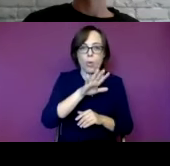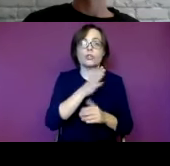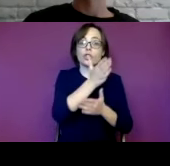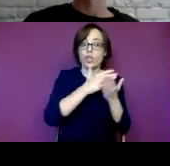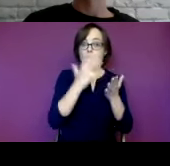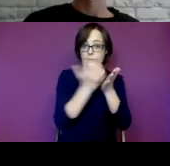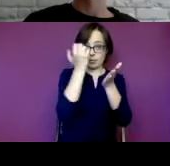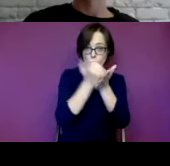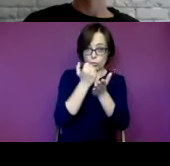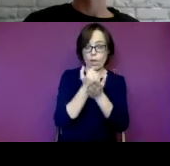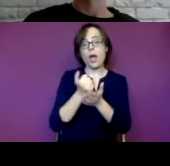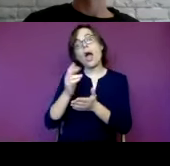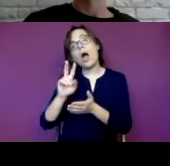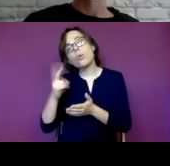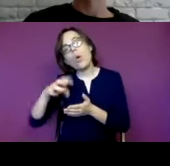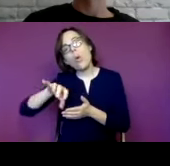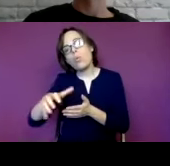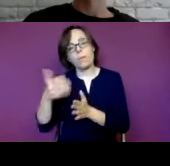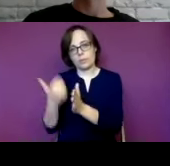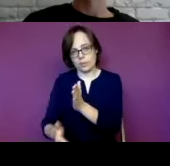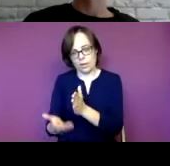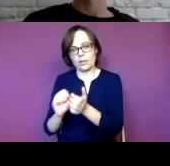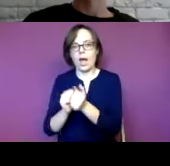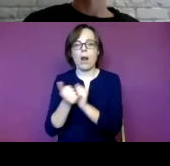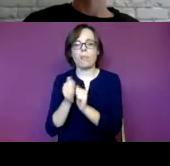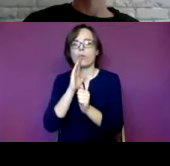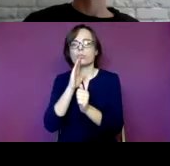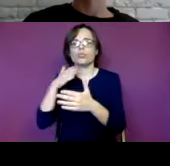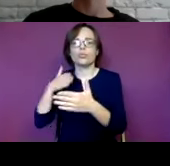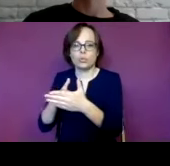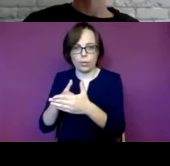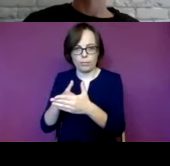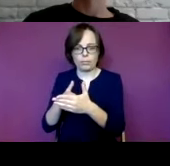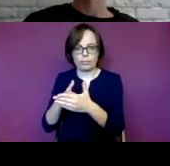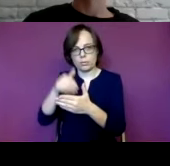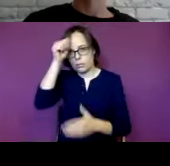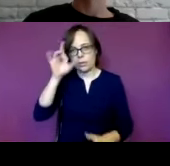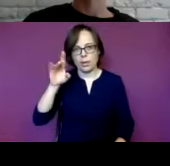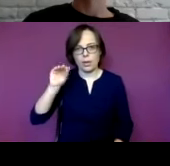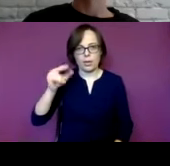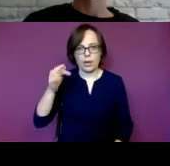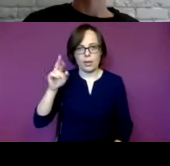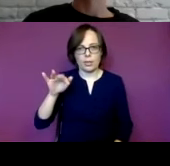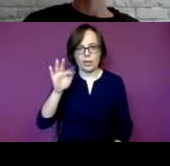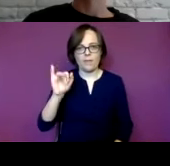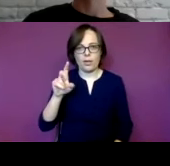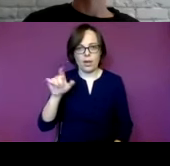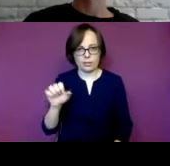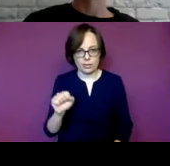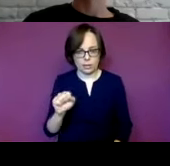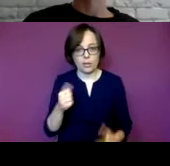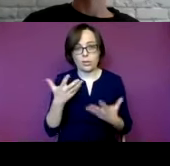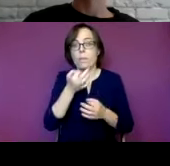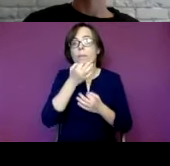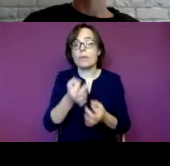inne tracą, prawda, albo zatrzymują się. I jest, no, jest pytanie, jak ta struktura społeczna się dzisiaj kształtuje, jakie są relacje